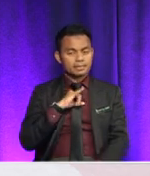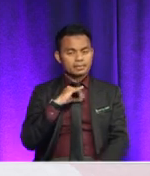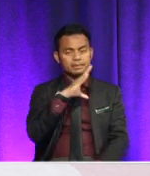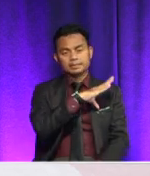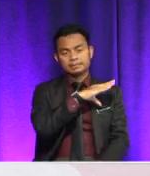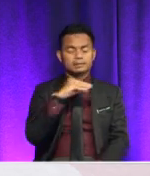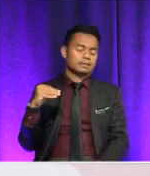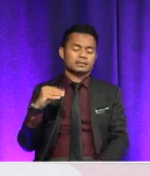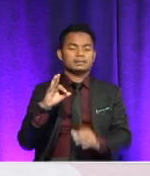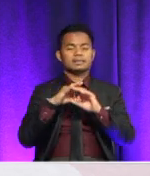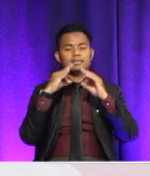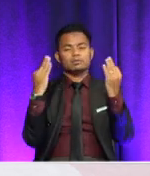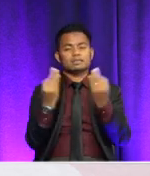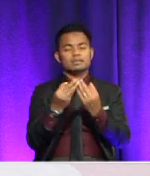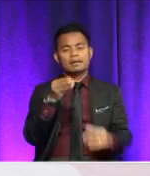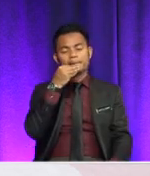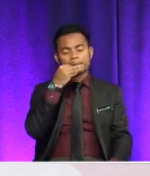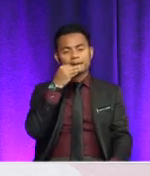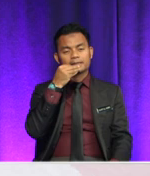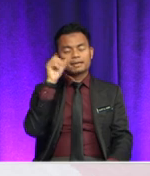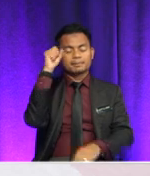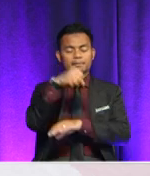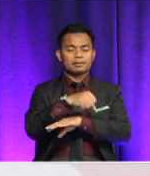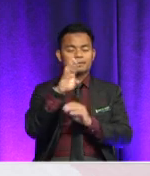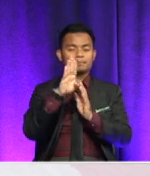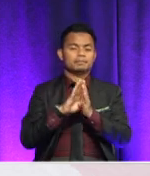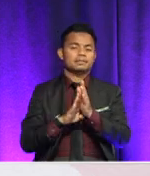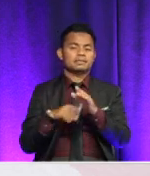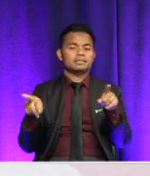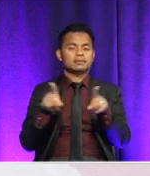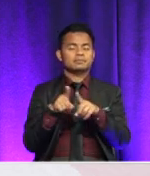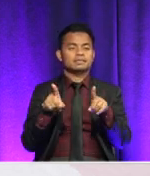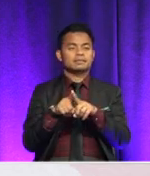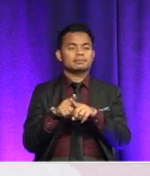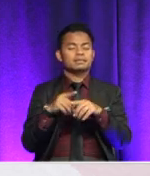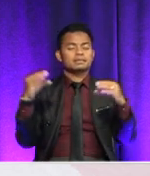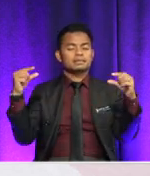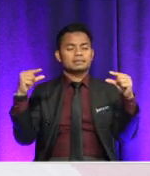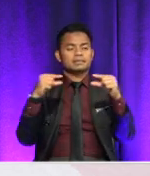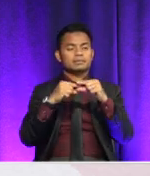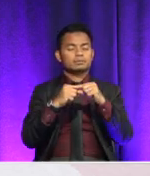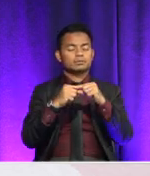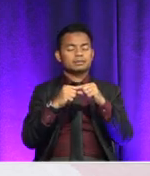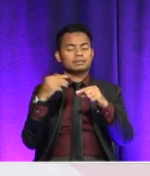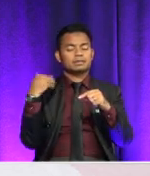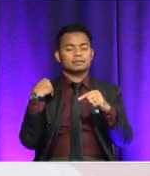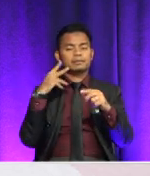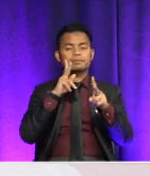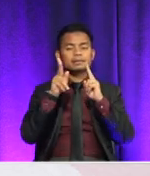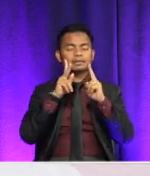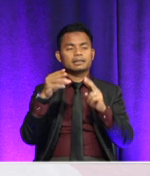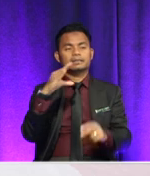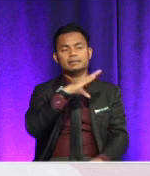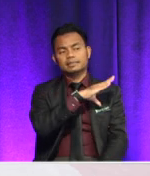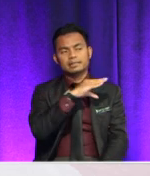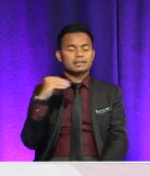makan malam bersama-sama gabungan ada perkataan dan di sini